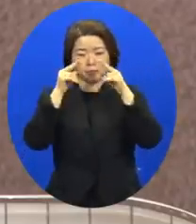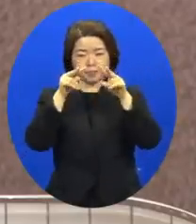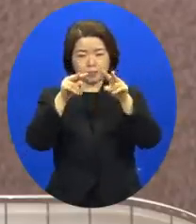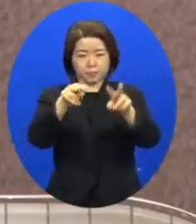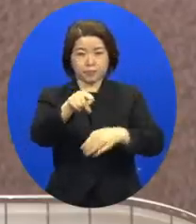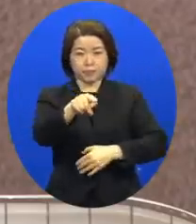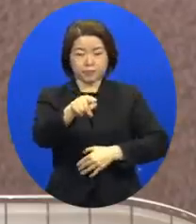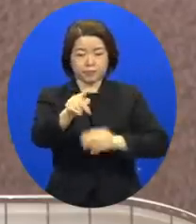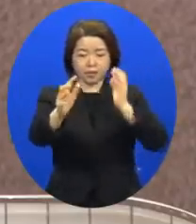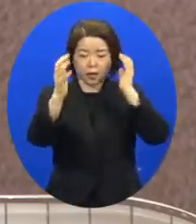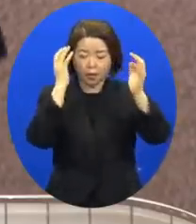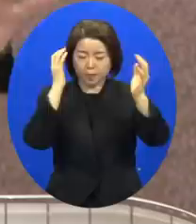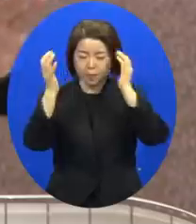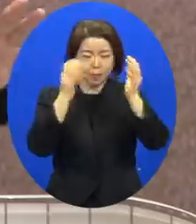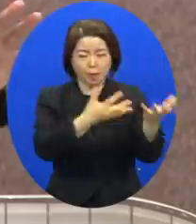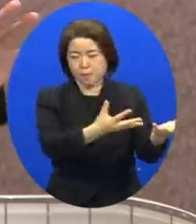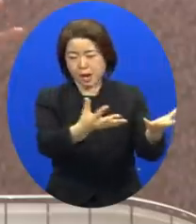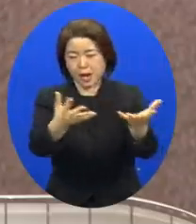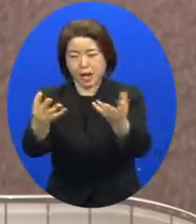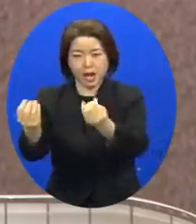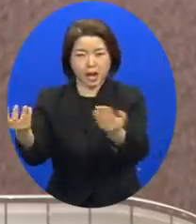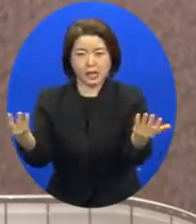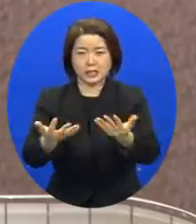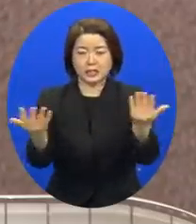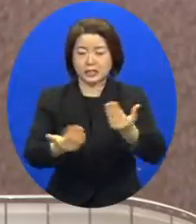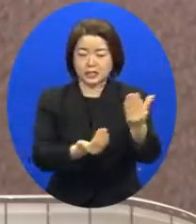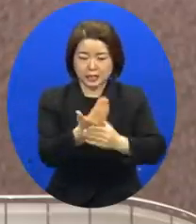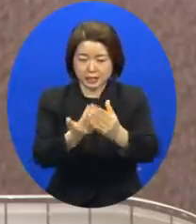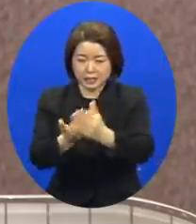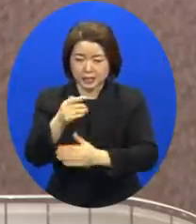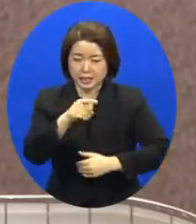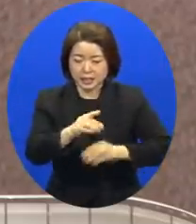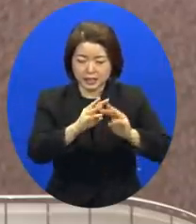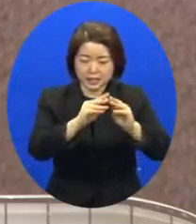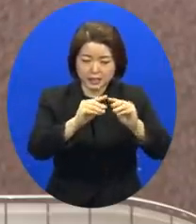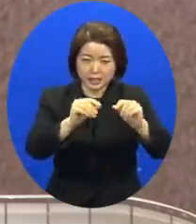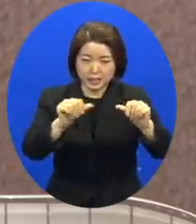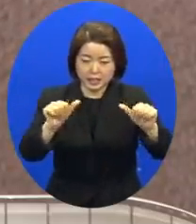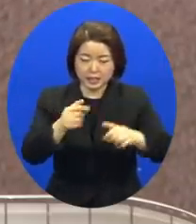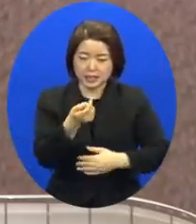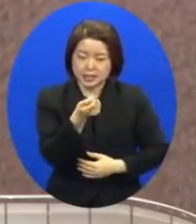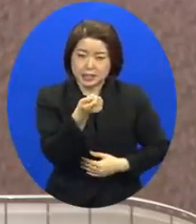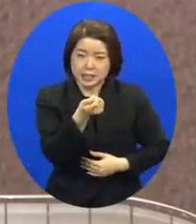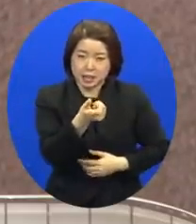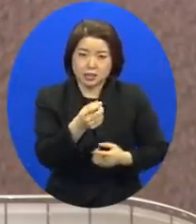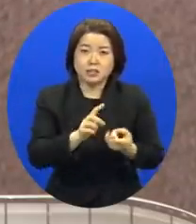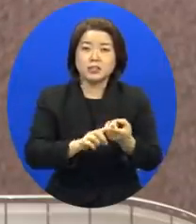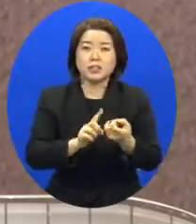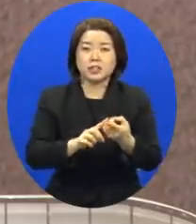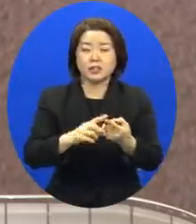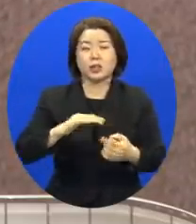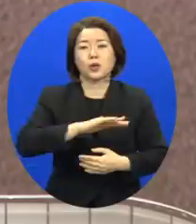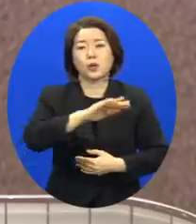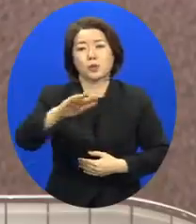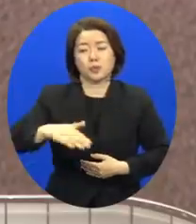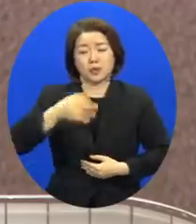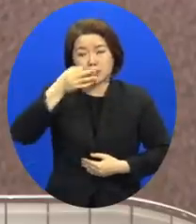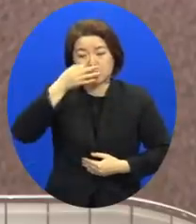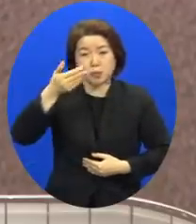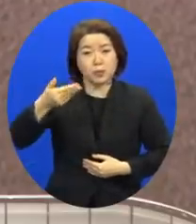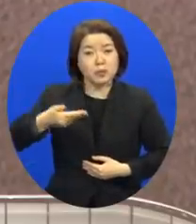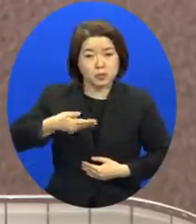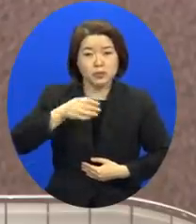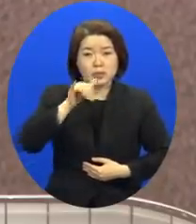복잡하고 수만의 1 일이 일어나고 있는 이 땅이 얼마나 작은가 하는 것을 우리에게 보여 주는